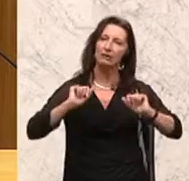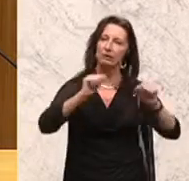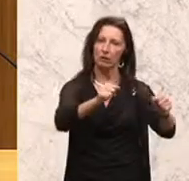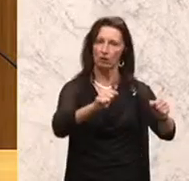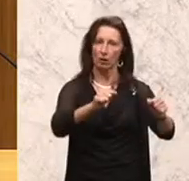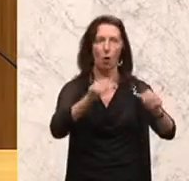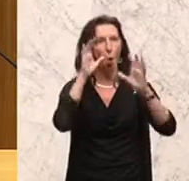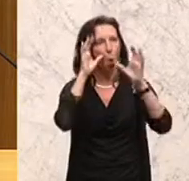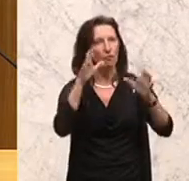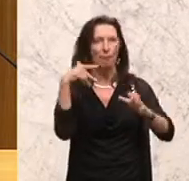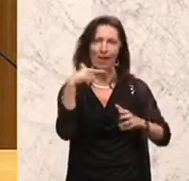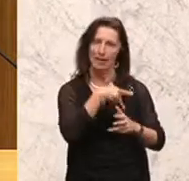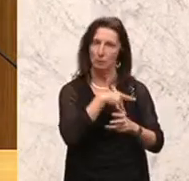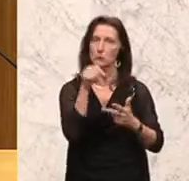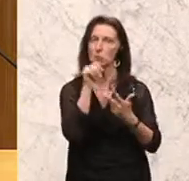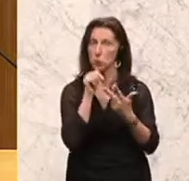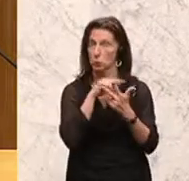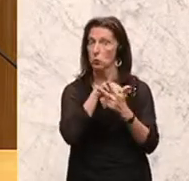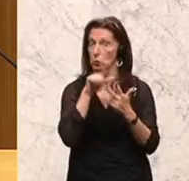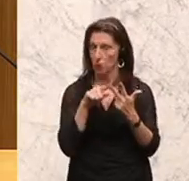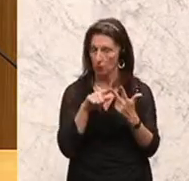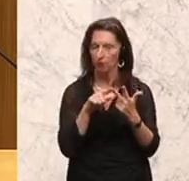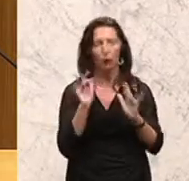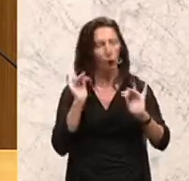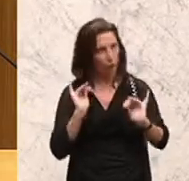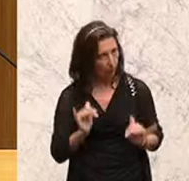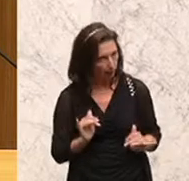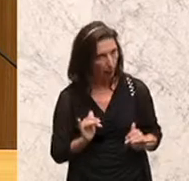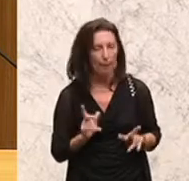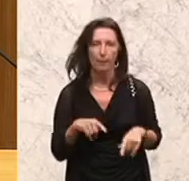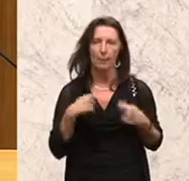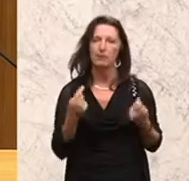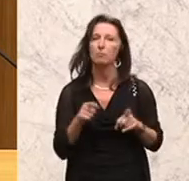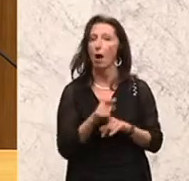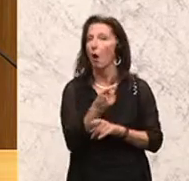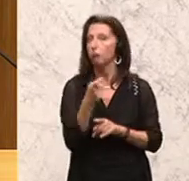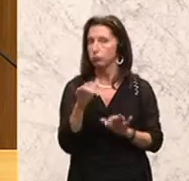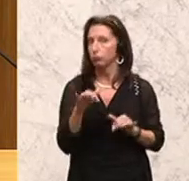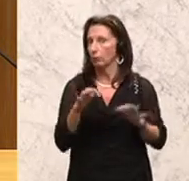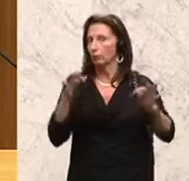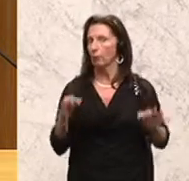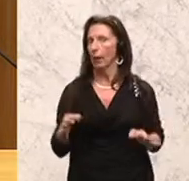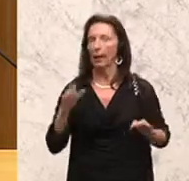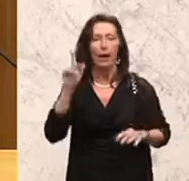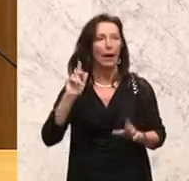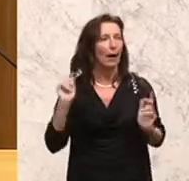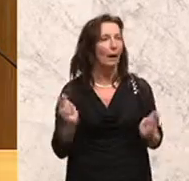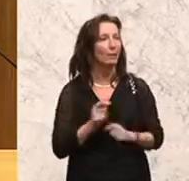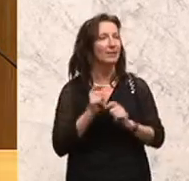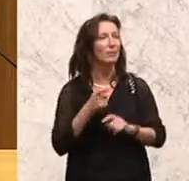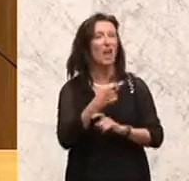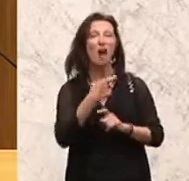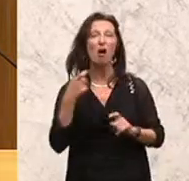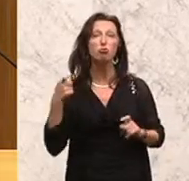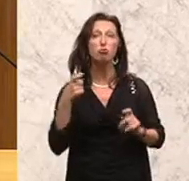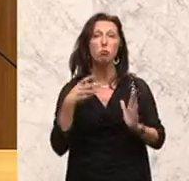Grüne. Und es gibt jetzt dann, ja, es gibt einen Ausschuss darüber, das muss ja ganz formell sein, aber es gibt keine